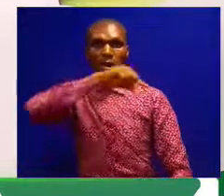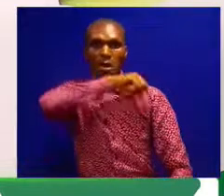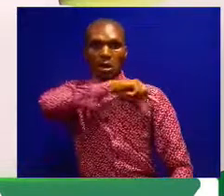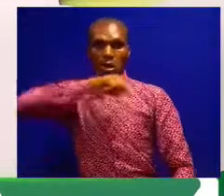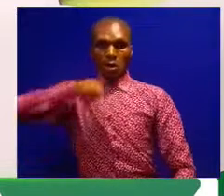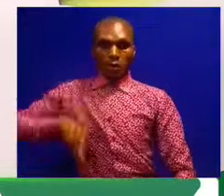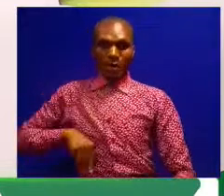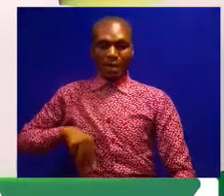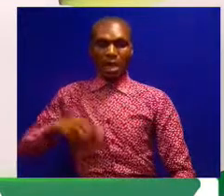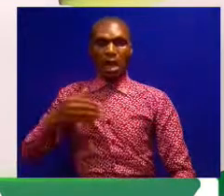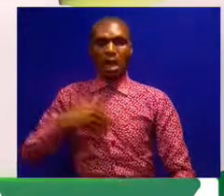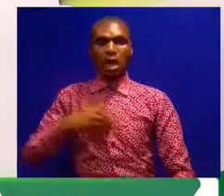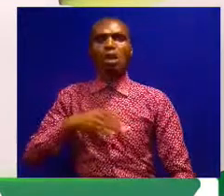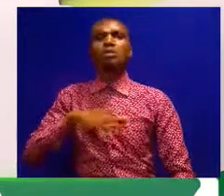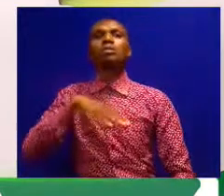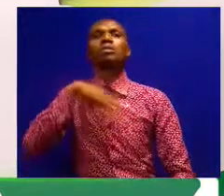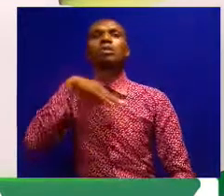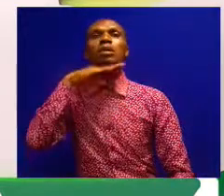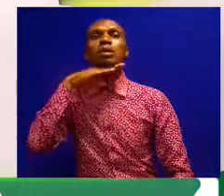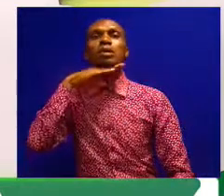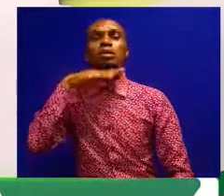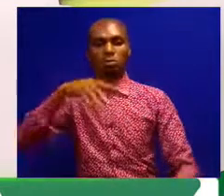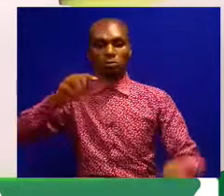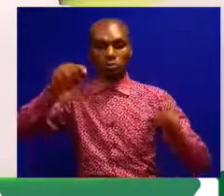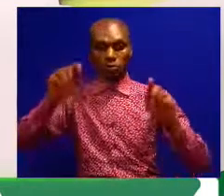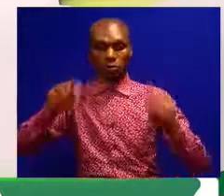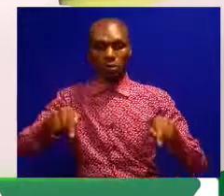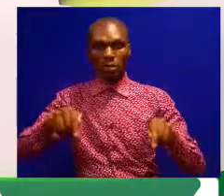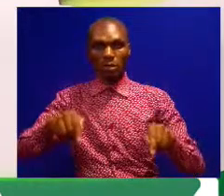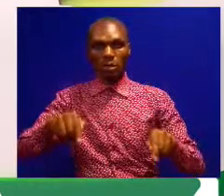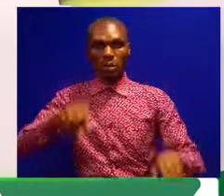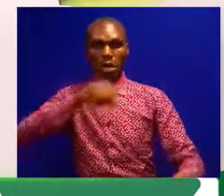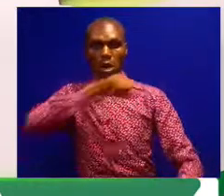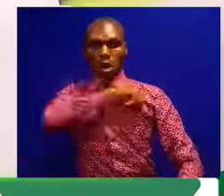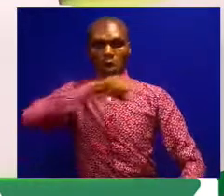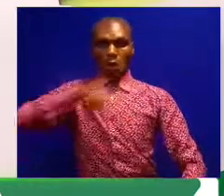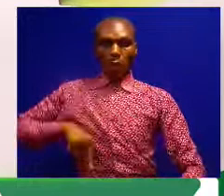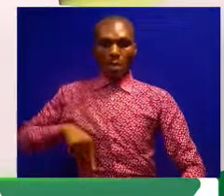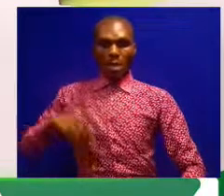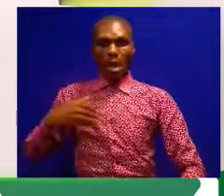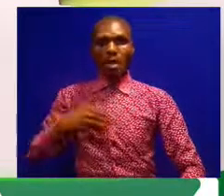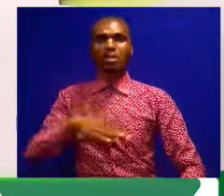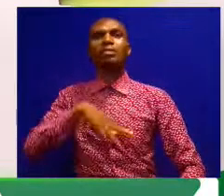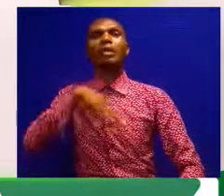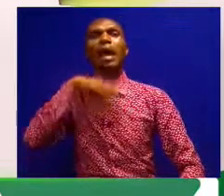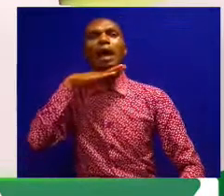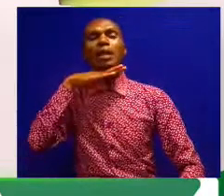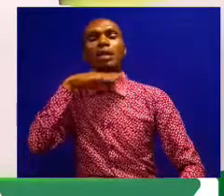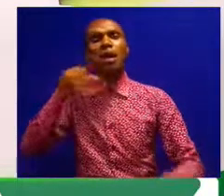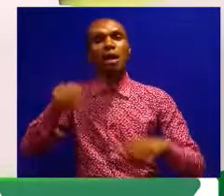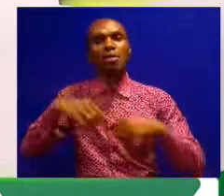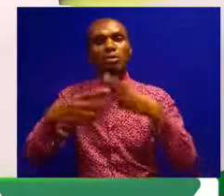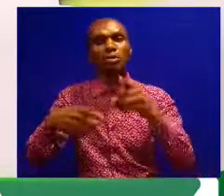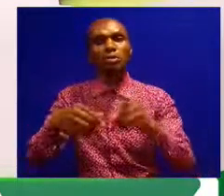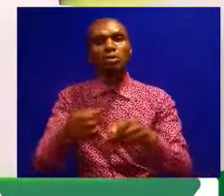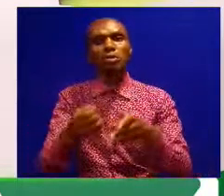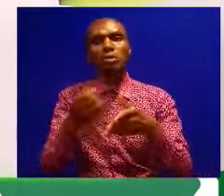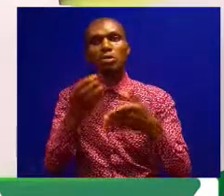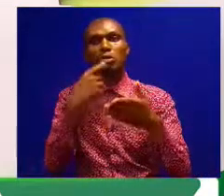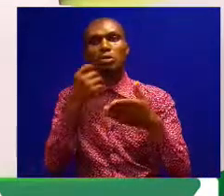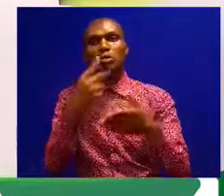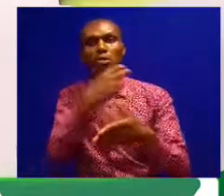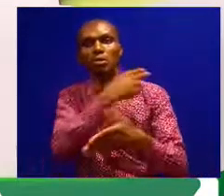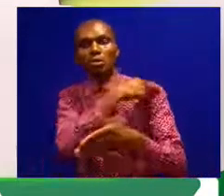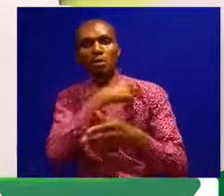ire kagusiria obo imabuwa ye litukoria lero Queen Elizabeth ni gasiri obo imabuwa ye chinga kia gendrete konyora obo wenya awasa